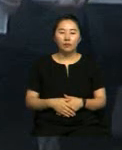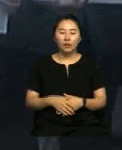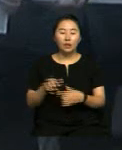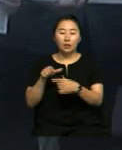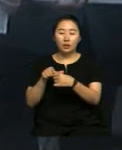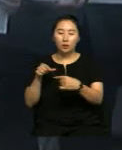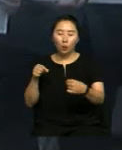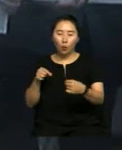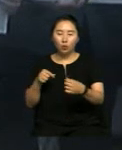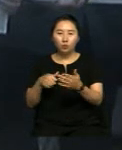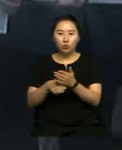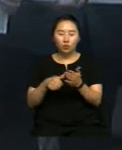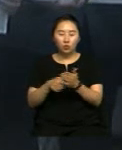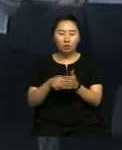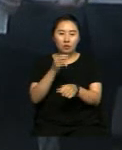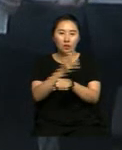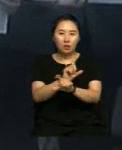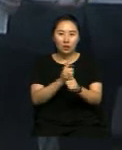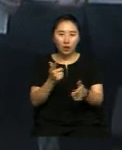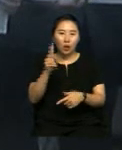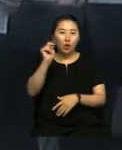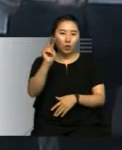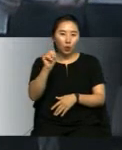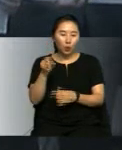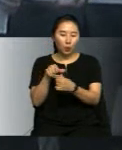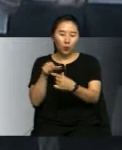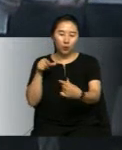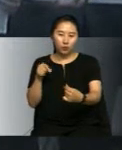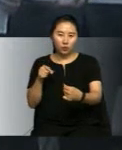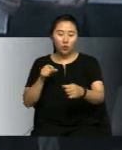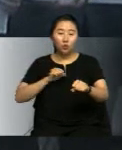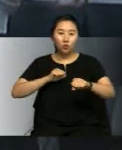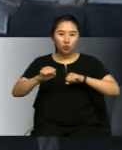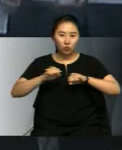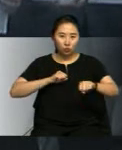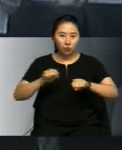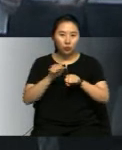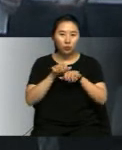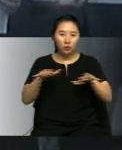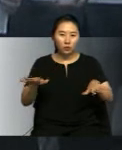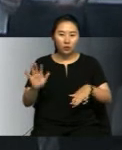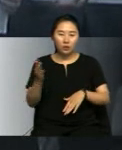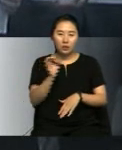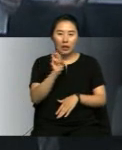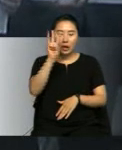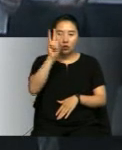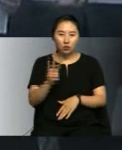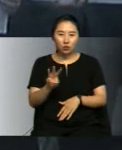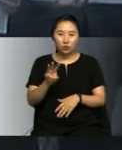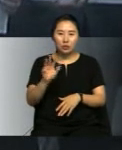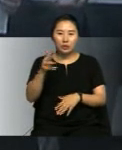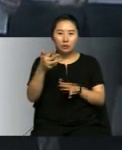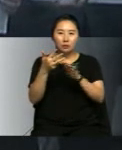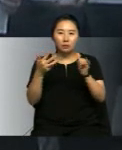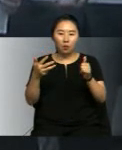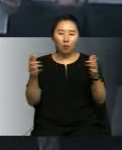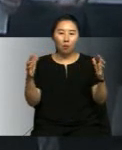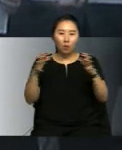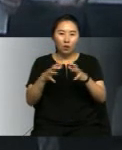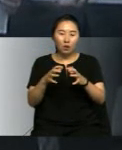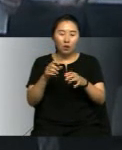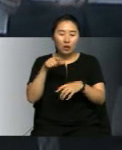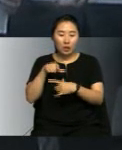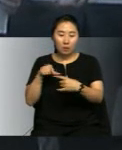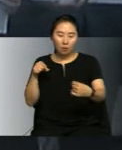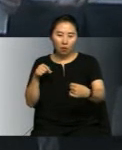일본 제품 불매 운동을 의미하는 노 재팬 운동이 지자체 단위로 빠르게 퍼지고 있습니다. 양주 시민 700여 명이 모인 가운데